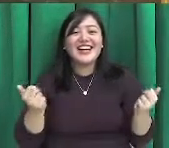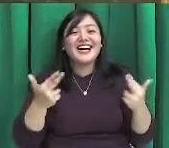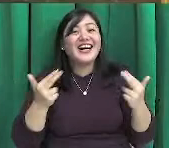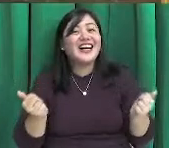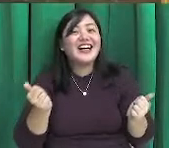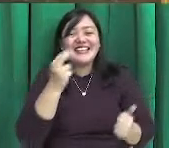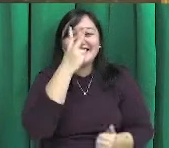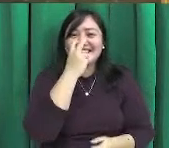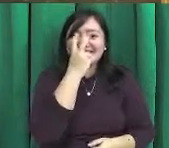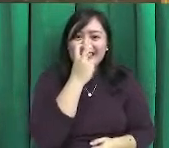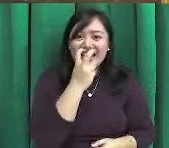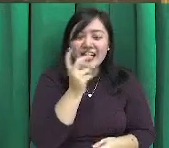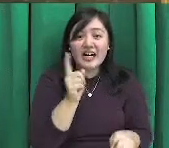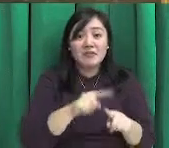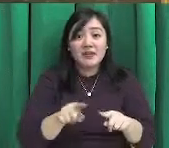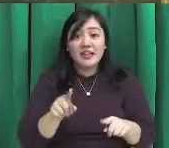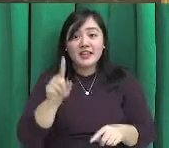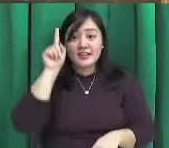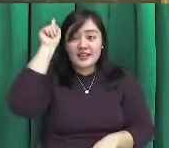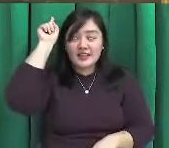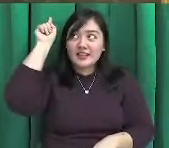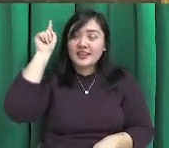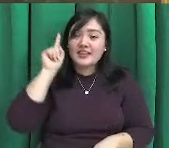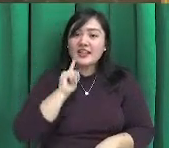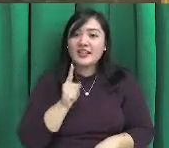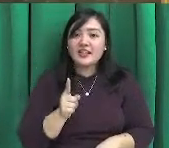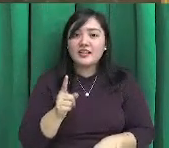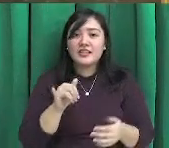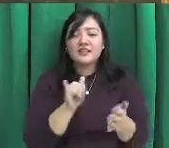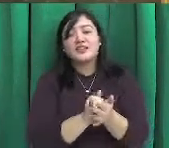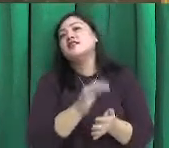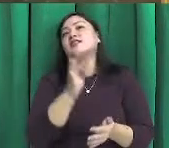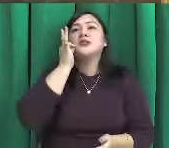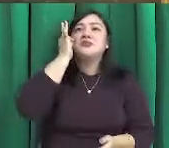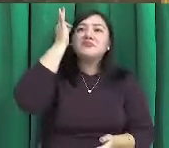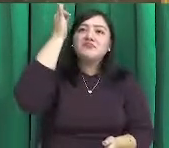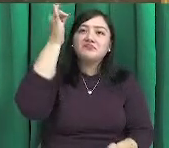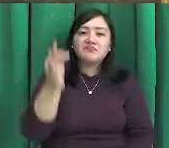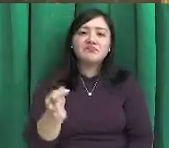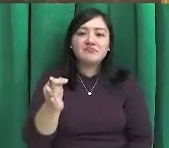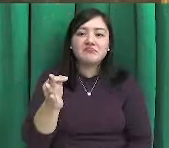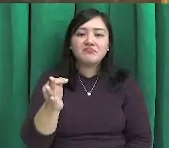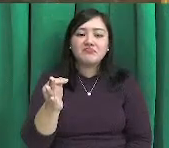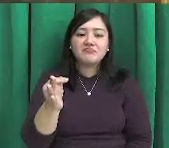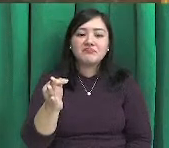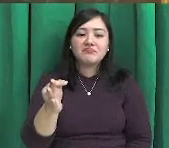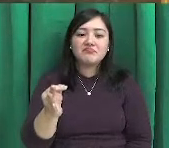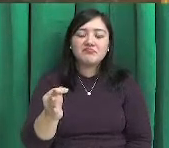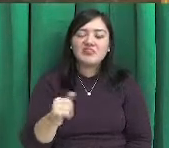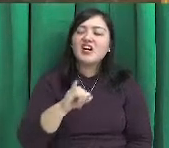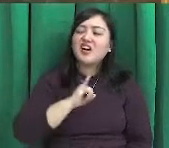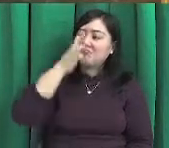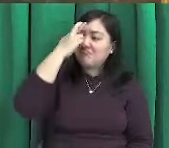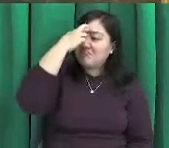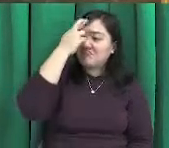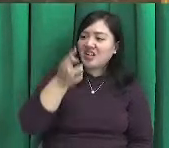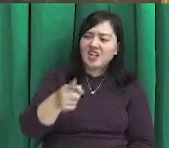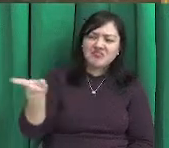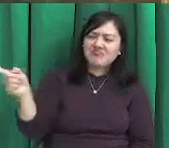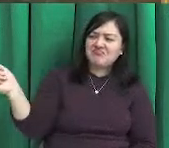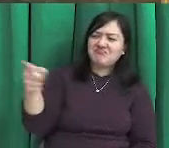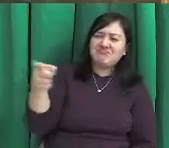nanay, pero alam mo pagdating ng panahon talaga, sabi ko na nga ba, para parehas lang kayo, mga babae kayo, you